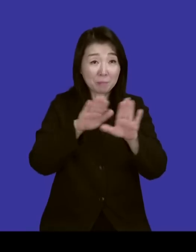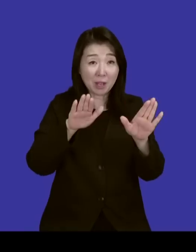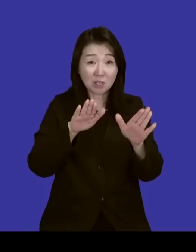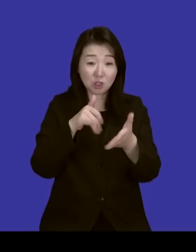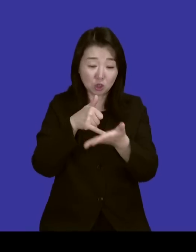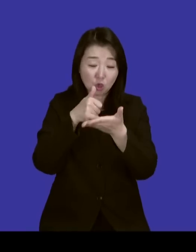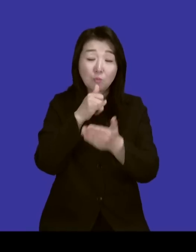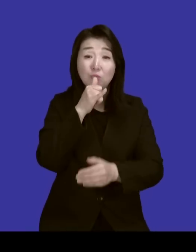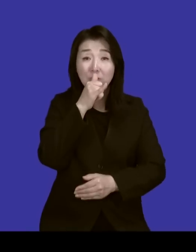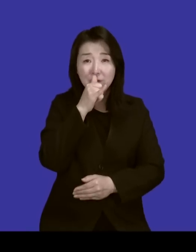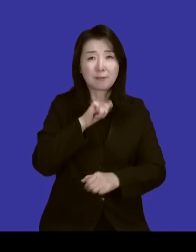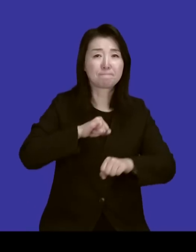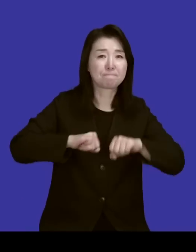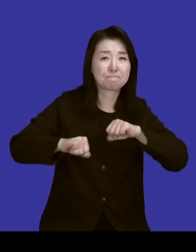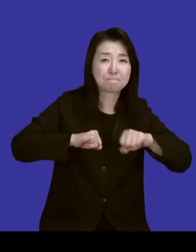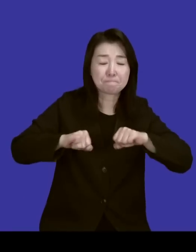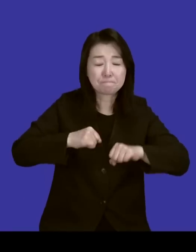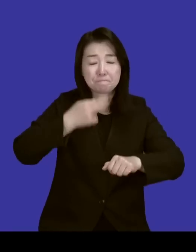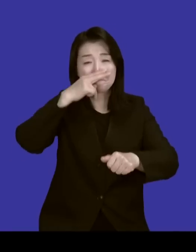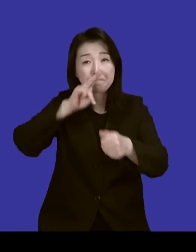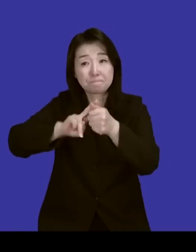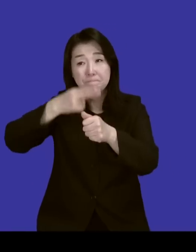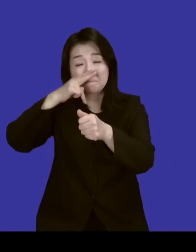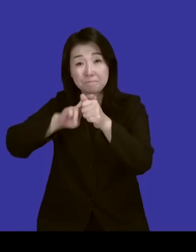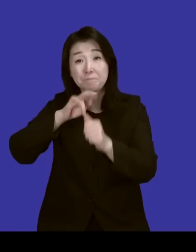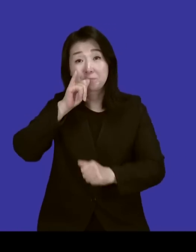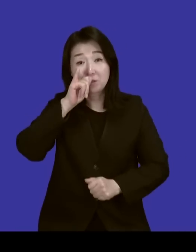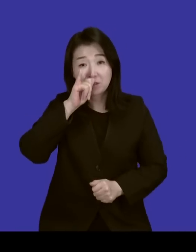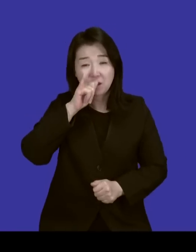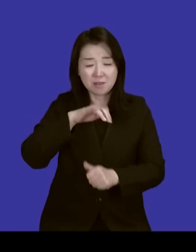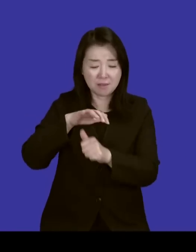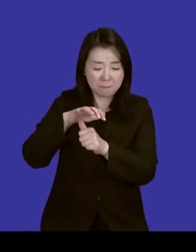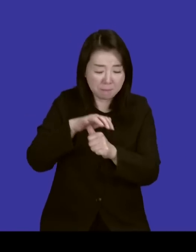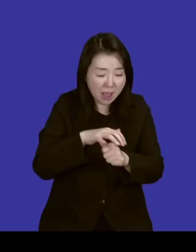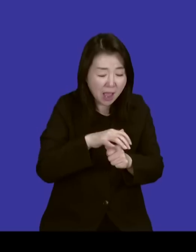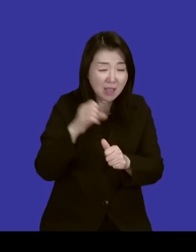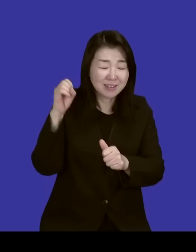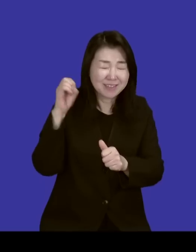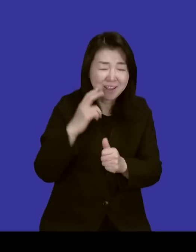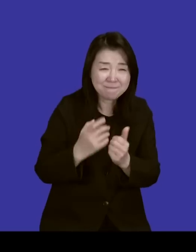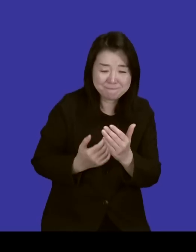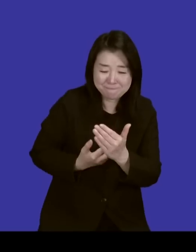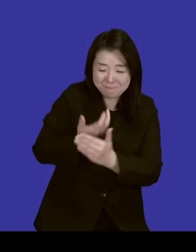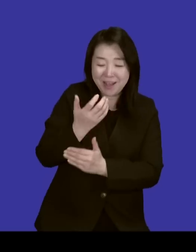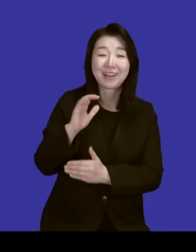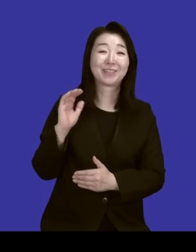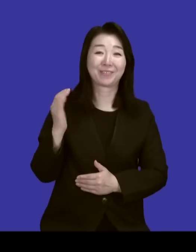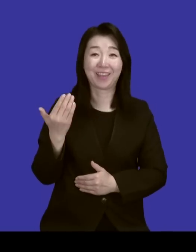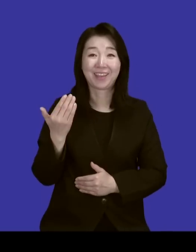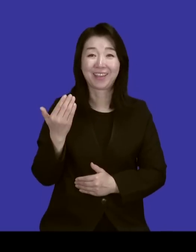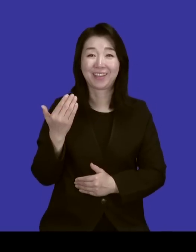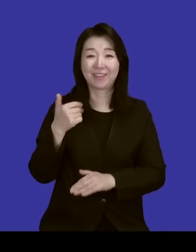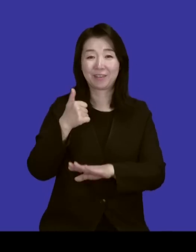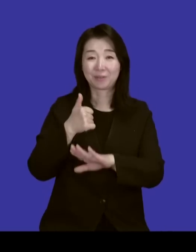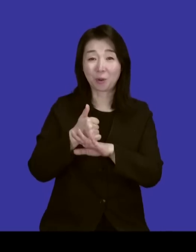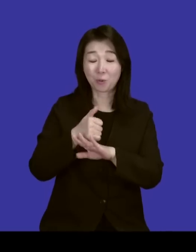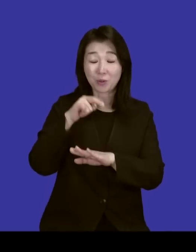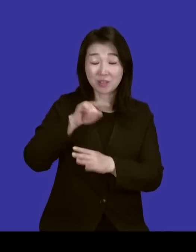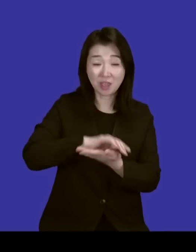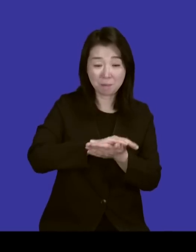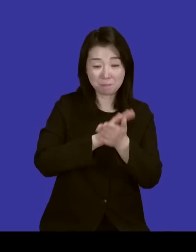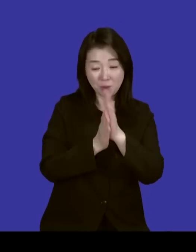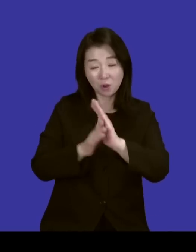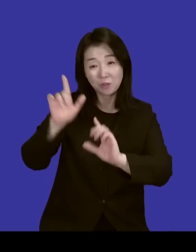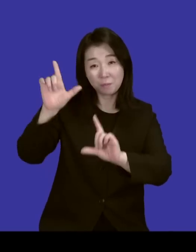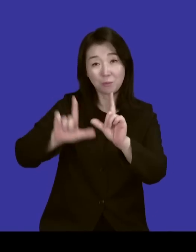네. 또 적극적인 뭐 도전의식, 뭐 이런 것들이 막 네. 살아나기 시작하면서 예. 그것이 변화라는